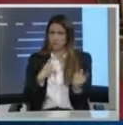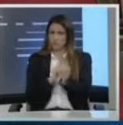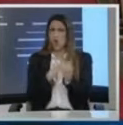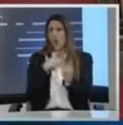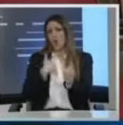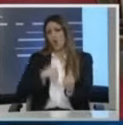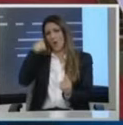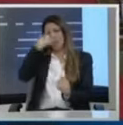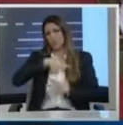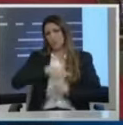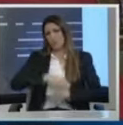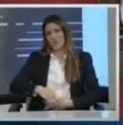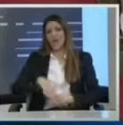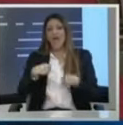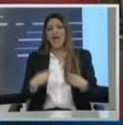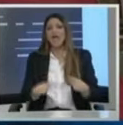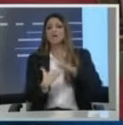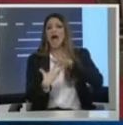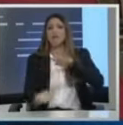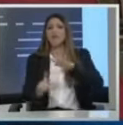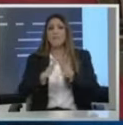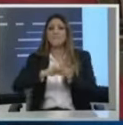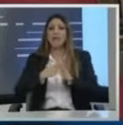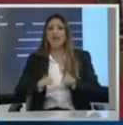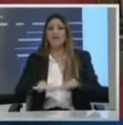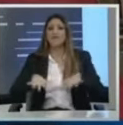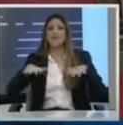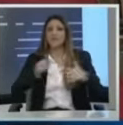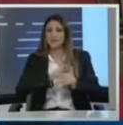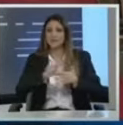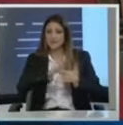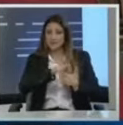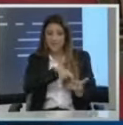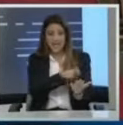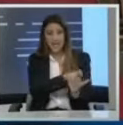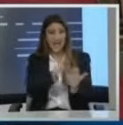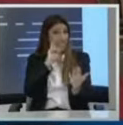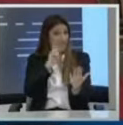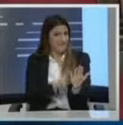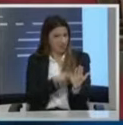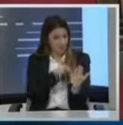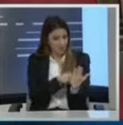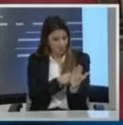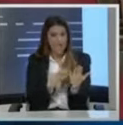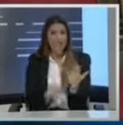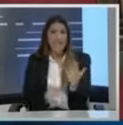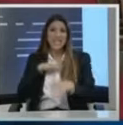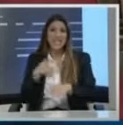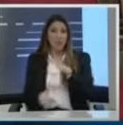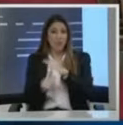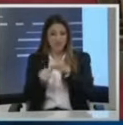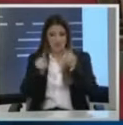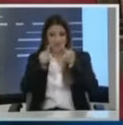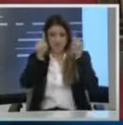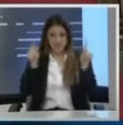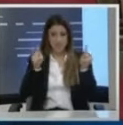κοινοβουλευτικό εκπρόσωπο, αντίγραφο των πρακτικών της Βουλής, όπου καταγράφεται επί λέξη το εξής. Προεδρεύουσα,